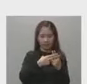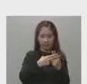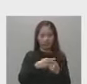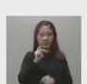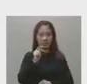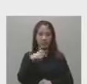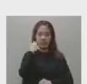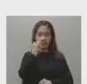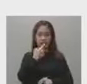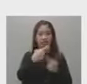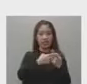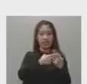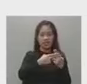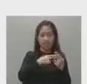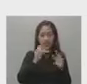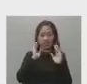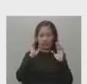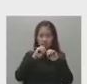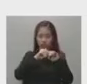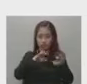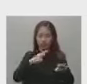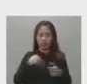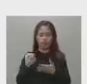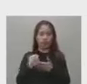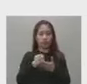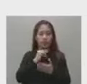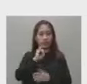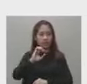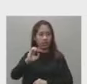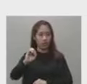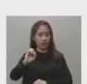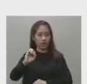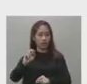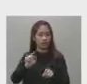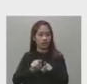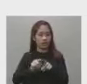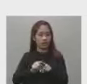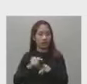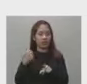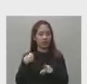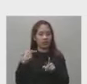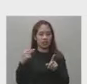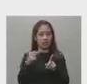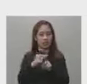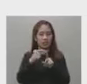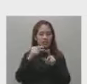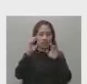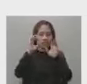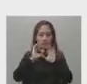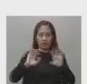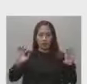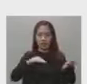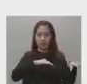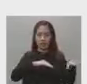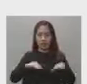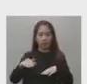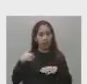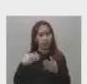งๆติด Hashtag ที่เป็นกระแสผมก็เคยช่วย IO เหล่านี้ในการปั่น Hashtag ที่ชื่อว่ารัฐบาลเตรียมพร้อมก็ประสบความสำเร็จดีนะครับ